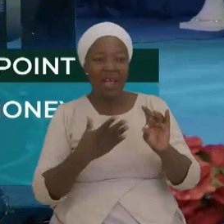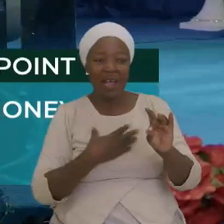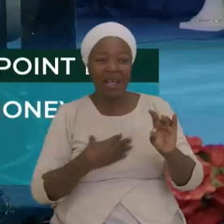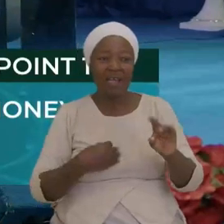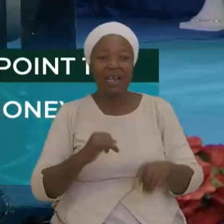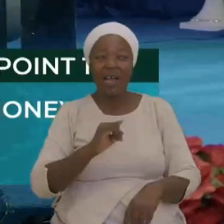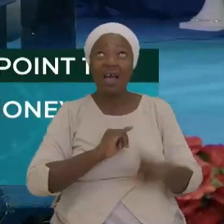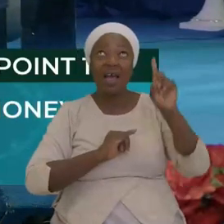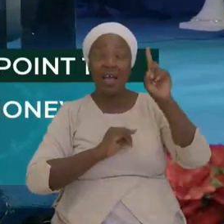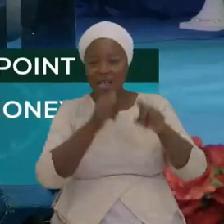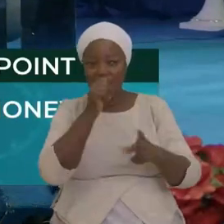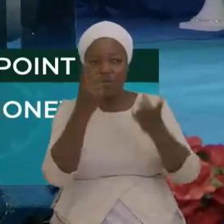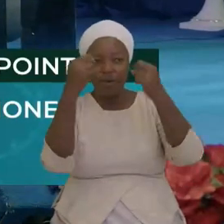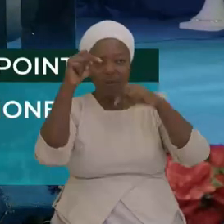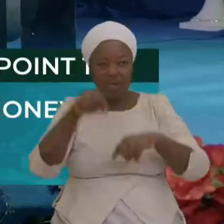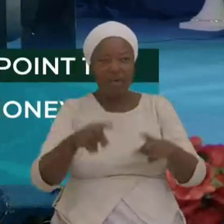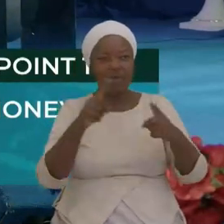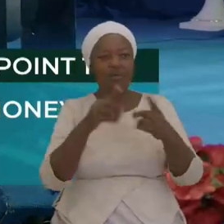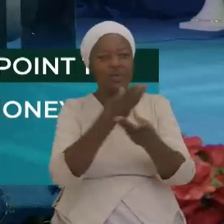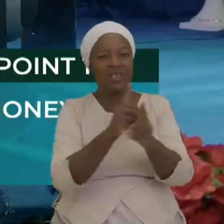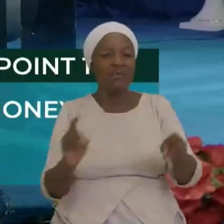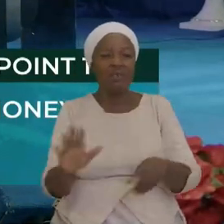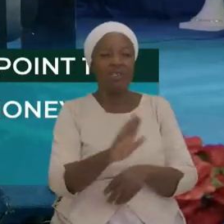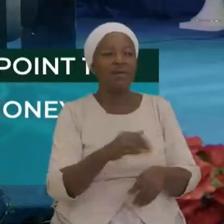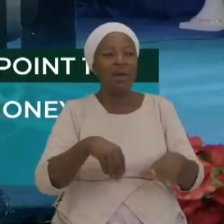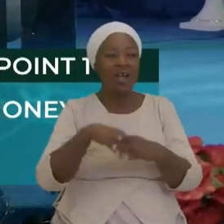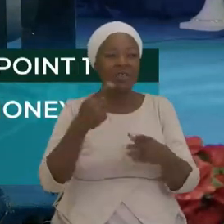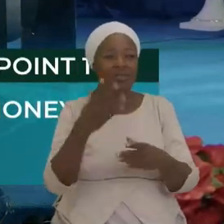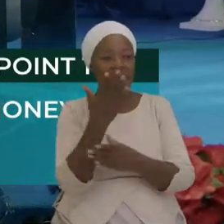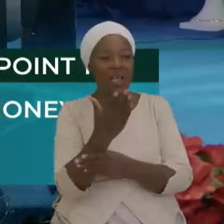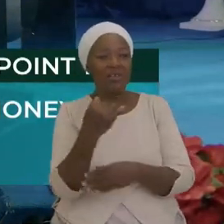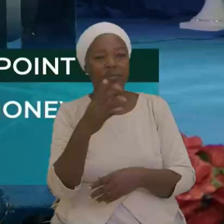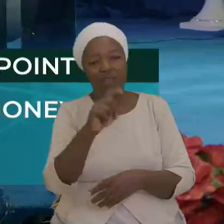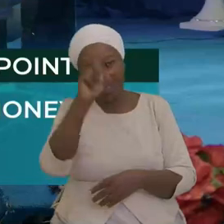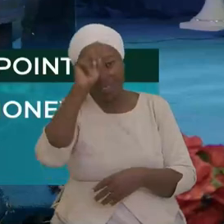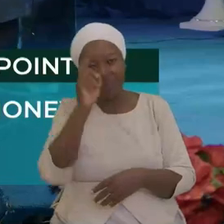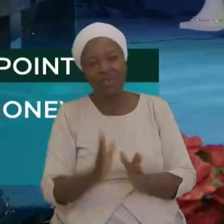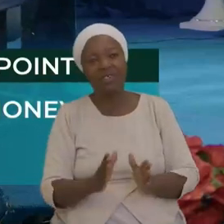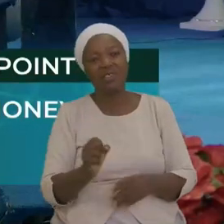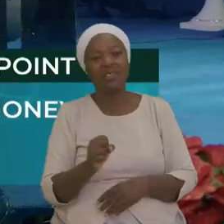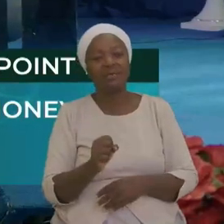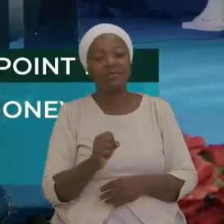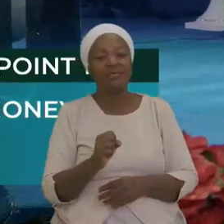je suis descendu pour le délivrer de la main des Égyptiens.